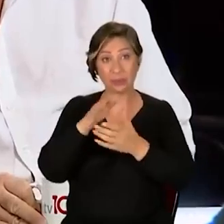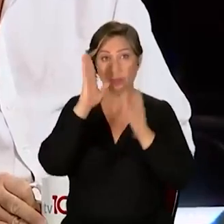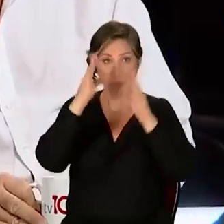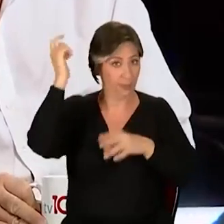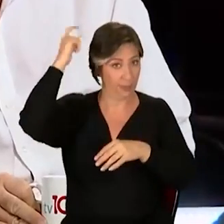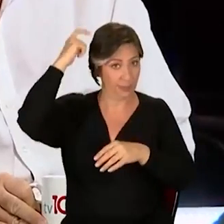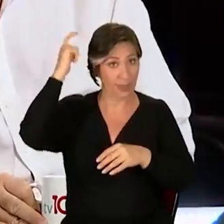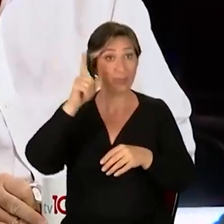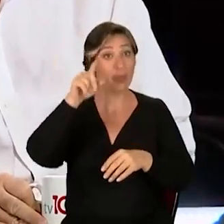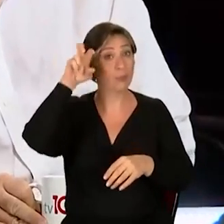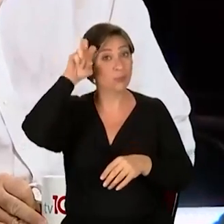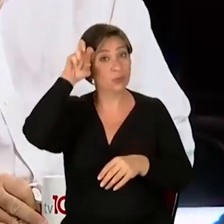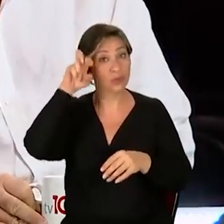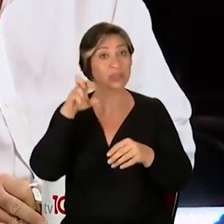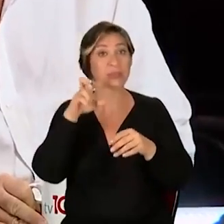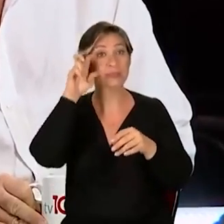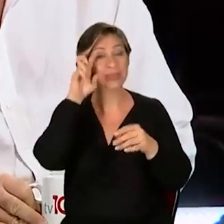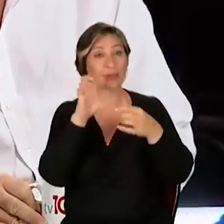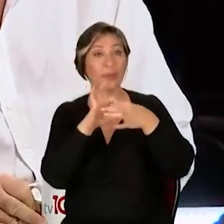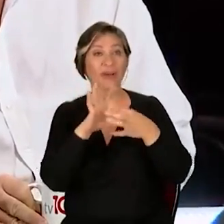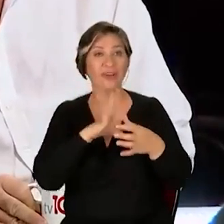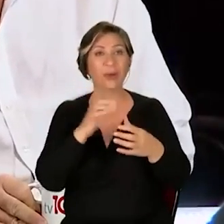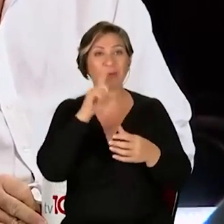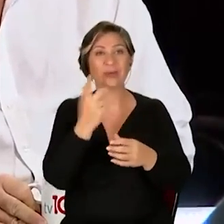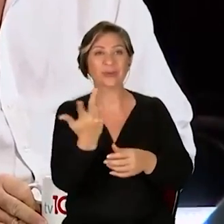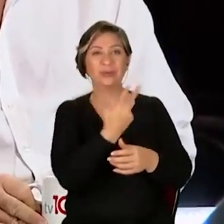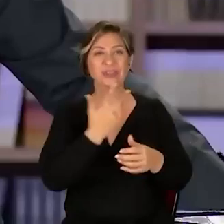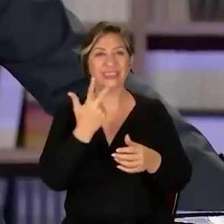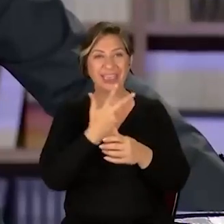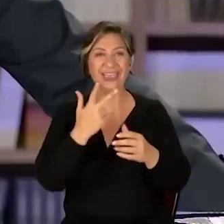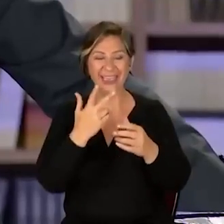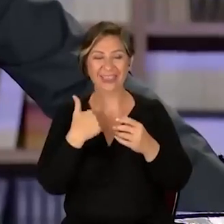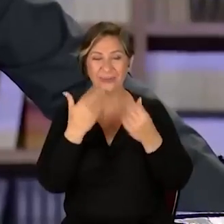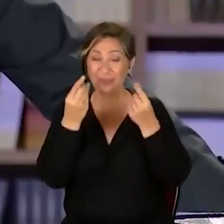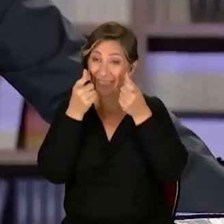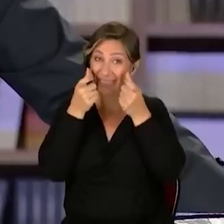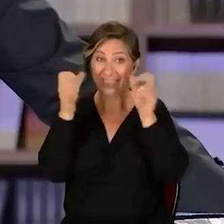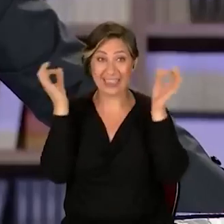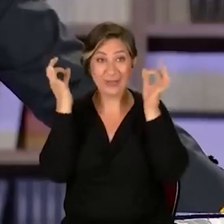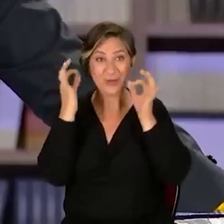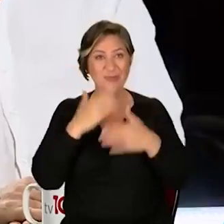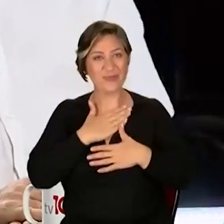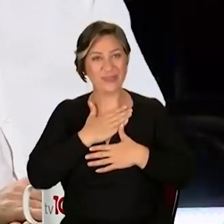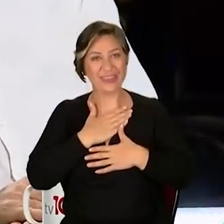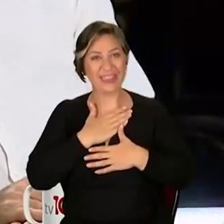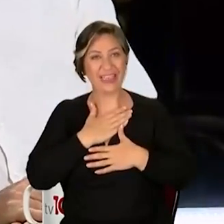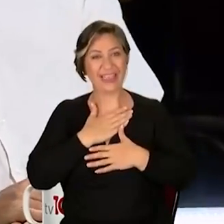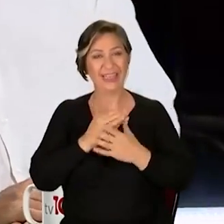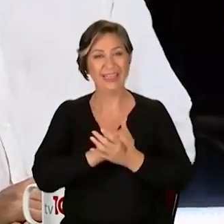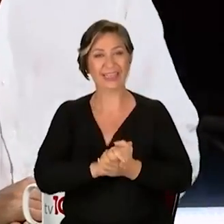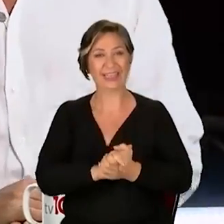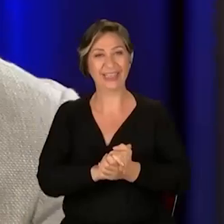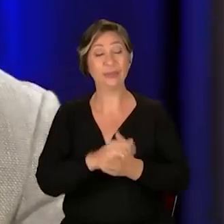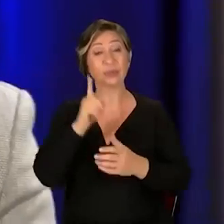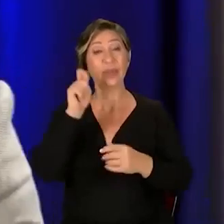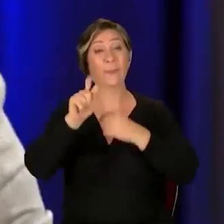hani. Bir de psikolojik problemlerle psikiyatriyle. O yüzden de böyle hani tarz farkı. Ben de çok ilgiyle dinliyorum o yüzden. Şimdi ama farklı. Burada şunu